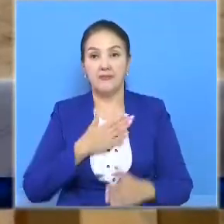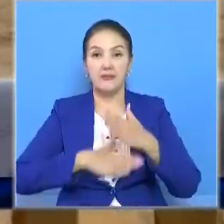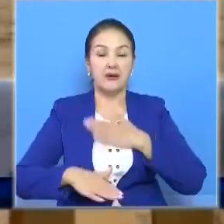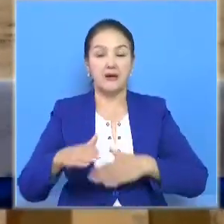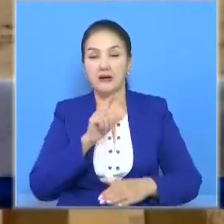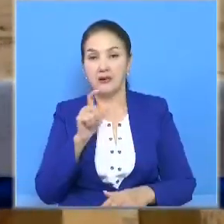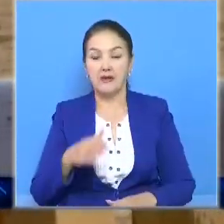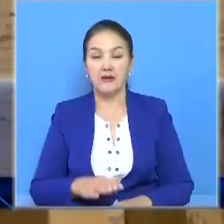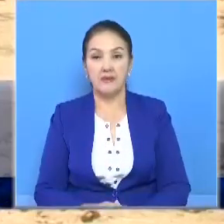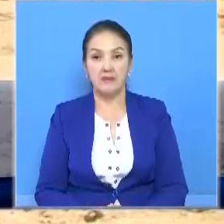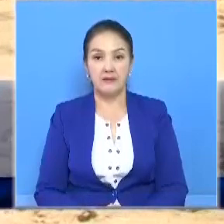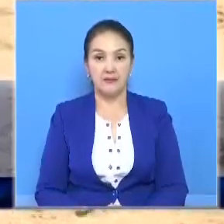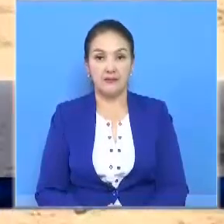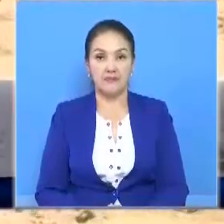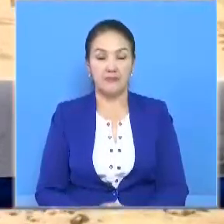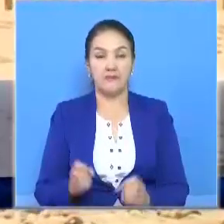людей описать невозможно.